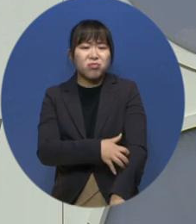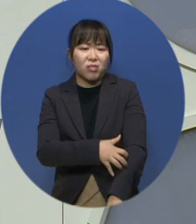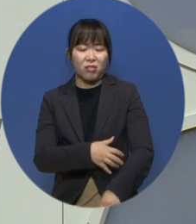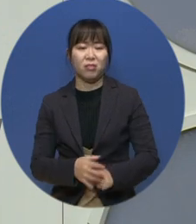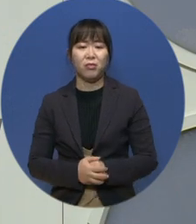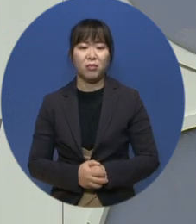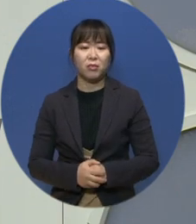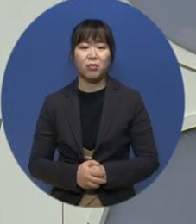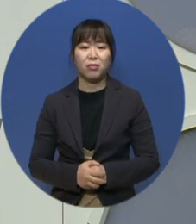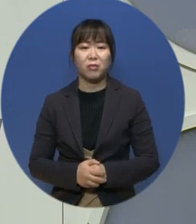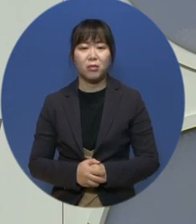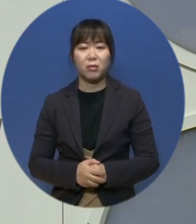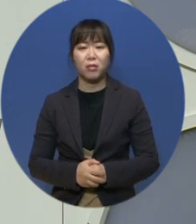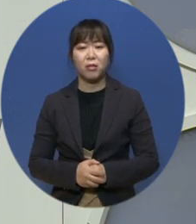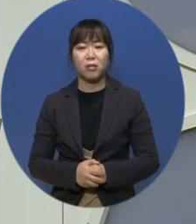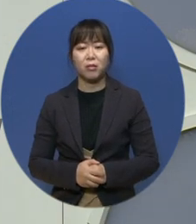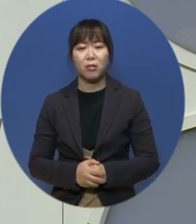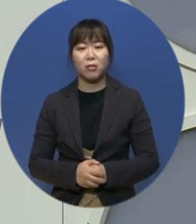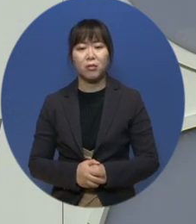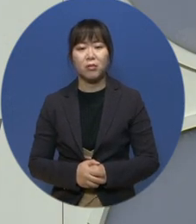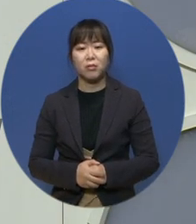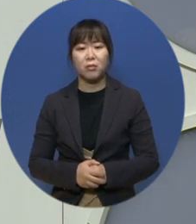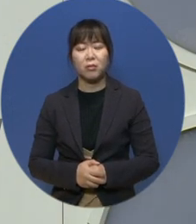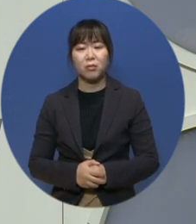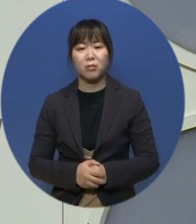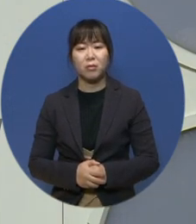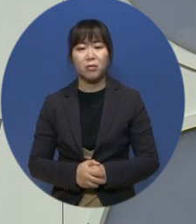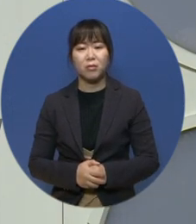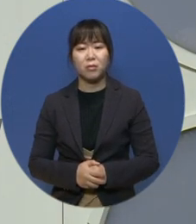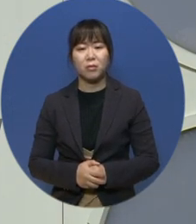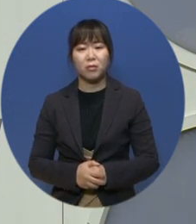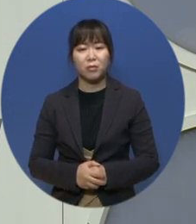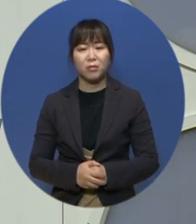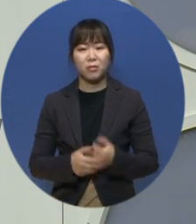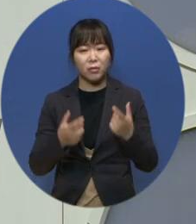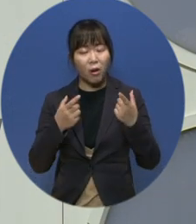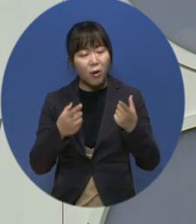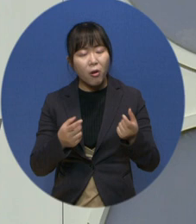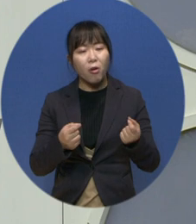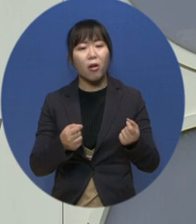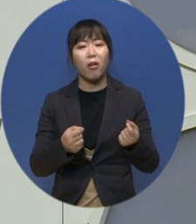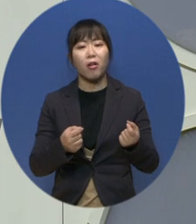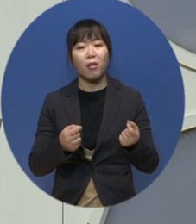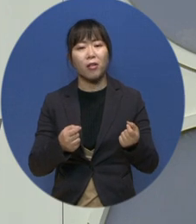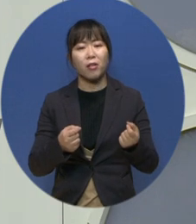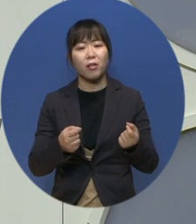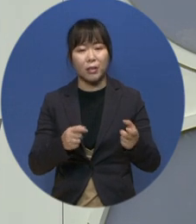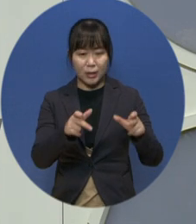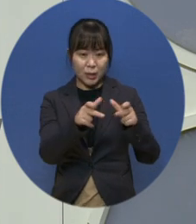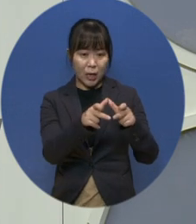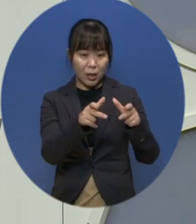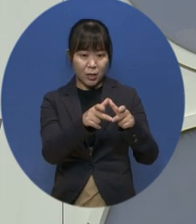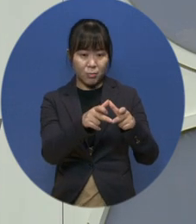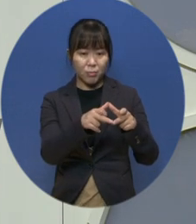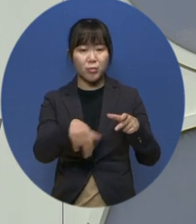거예요. 우리가 저 그러면서 야 이게 장애인 분들에 대한